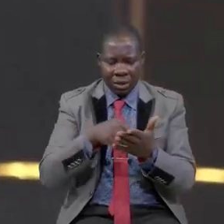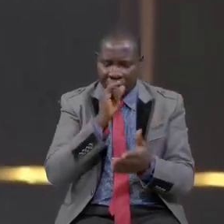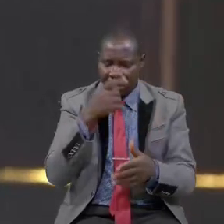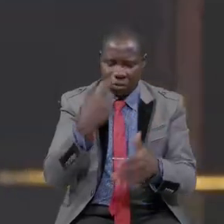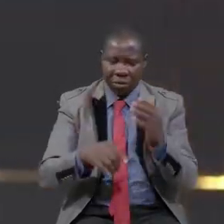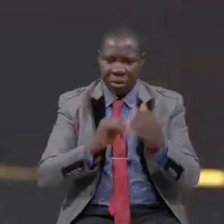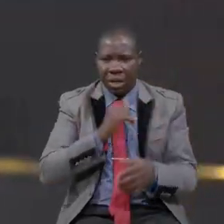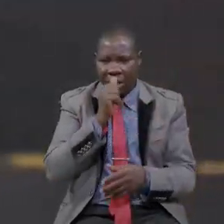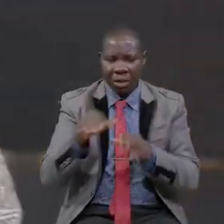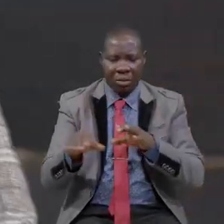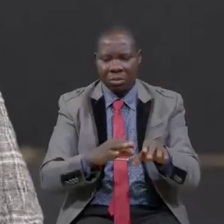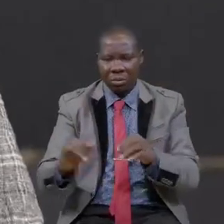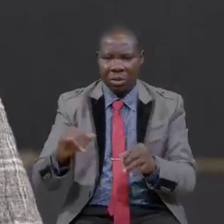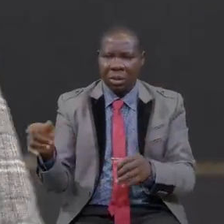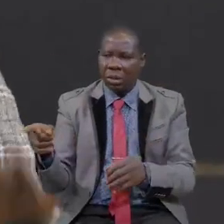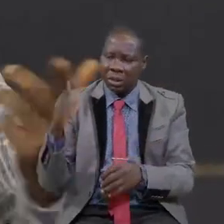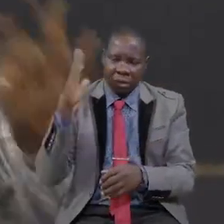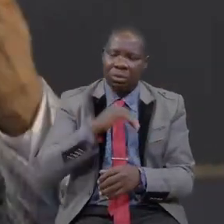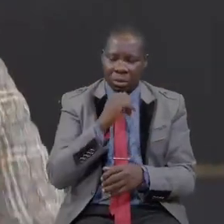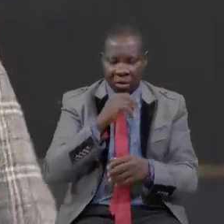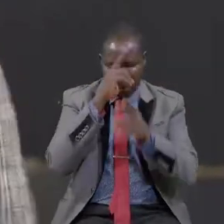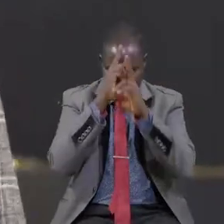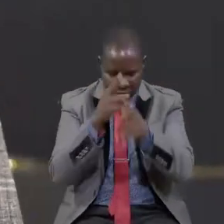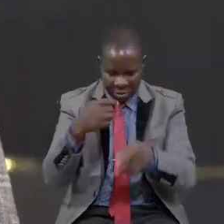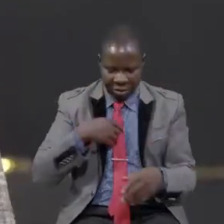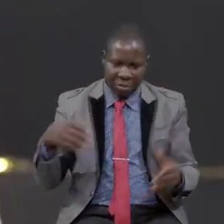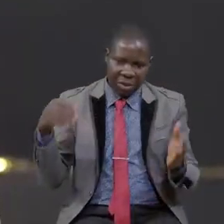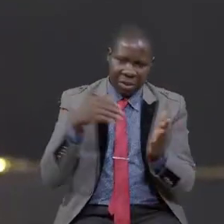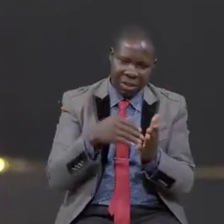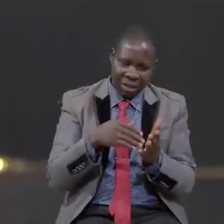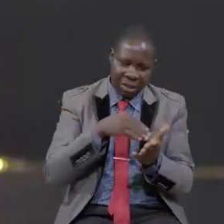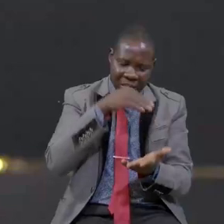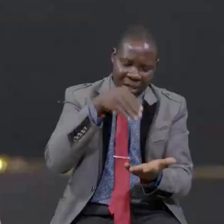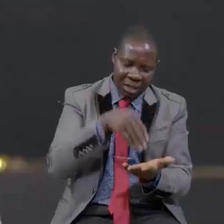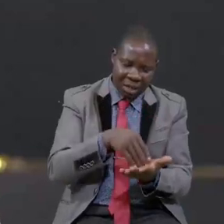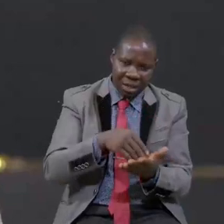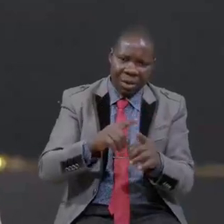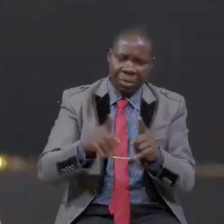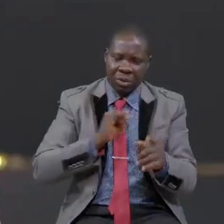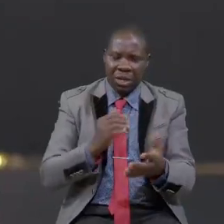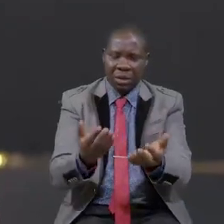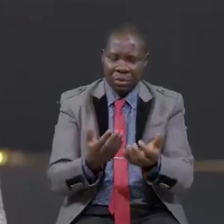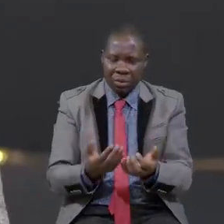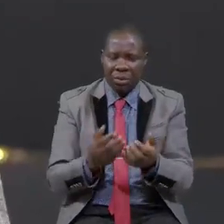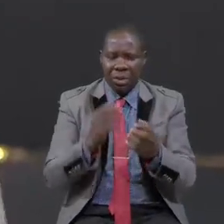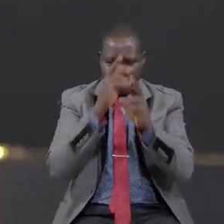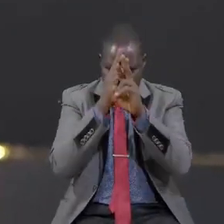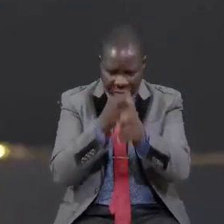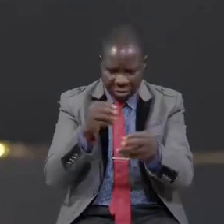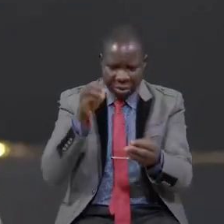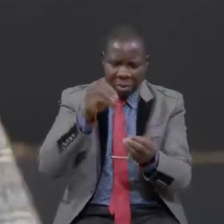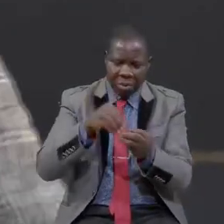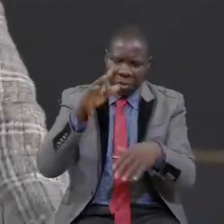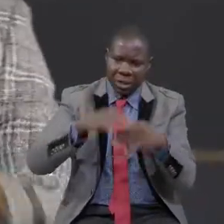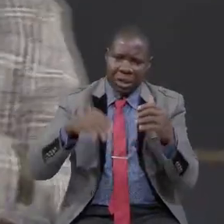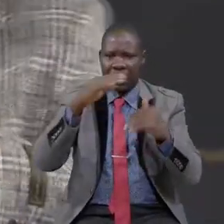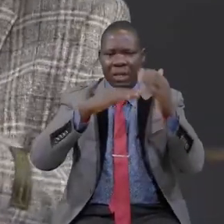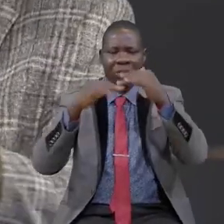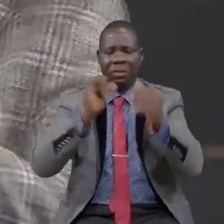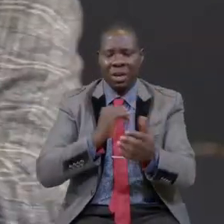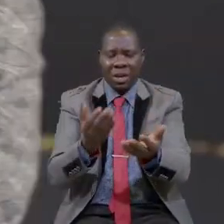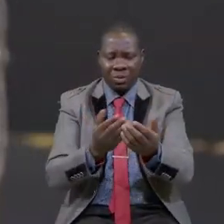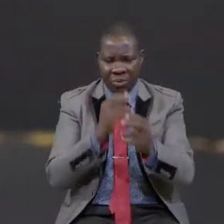fais, ils vont me manquer de respect. Et je veux le respect plus que le ciel. Je veux